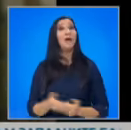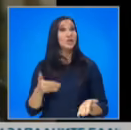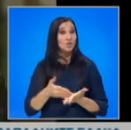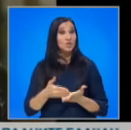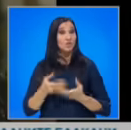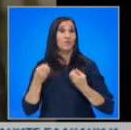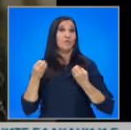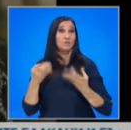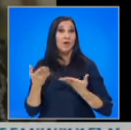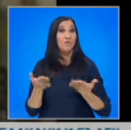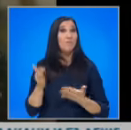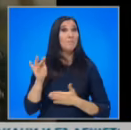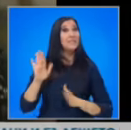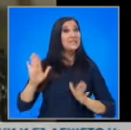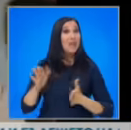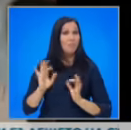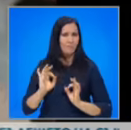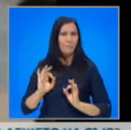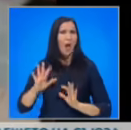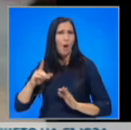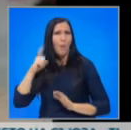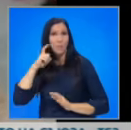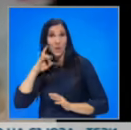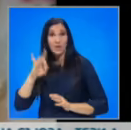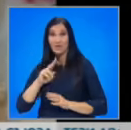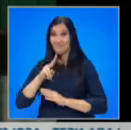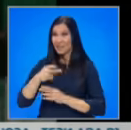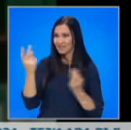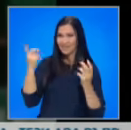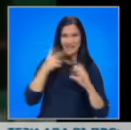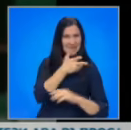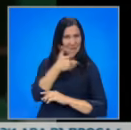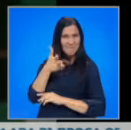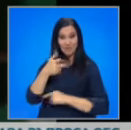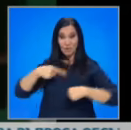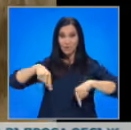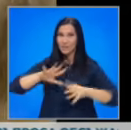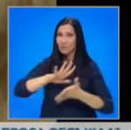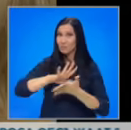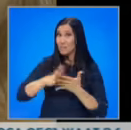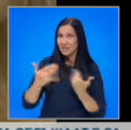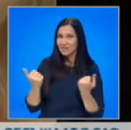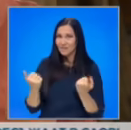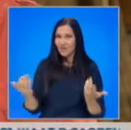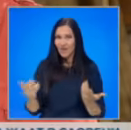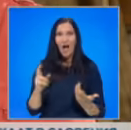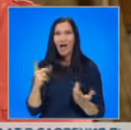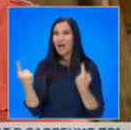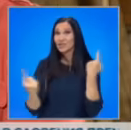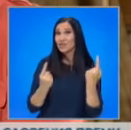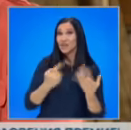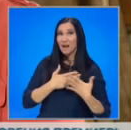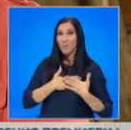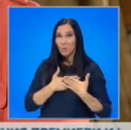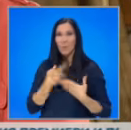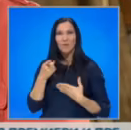Защото възможността, какво би станало, например, ако Брук и Рич влязат на снимачната площадка, но вече се мразят един друг в живота? Как ще изиграем